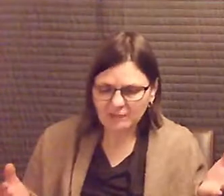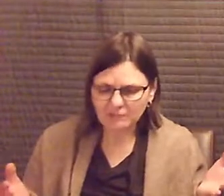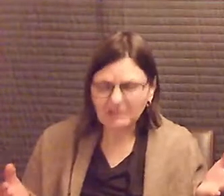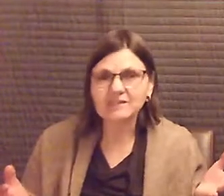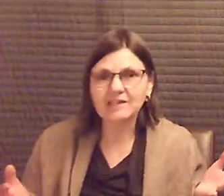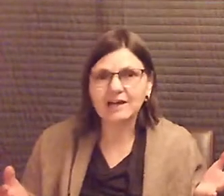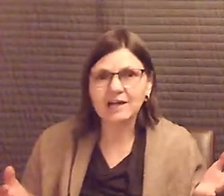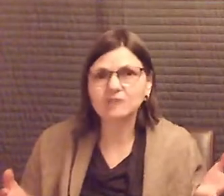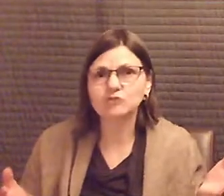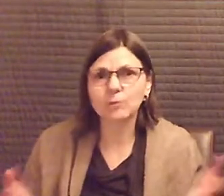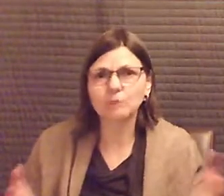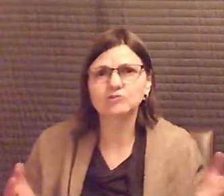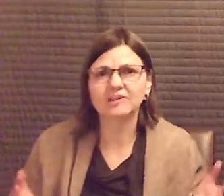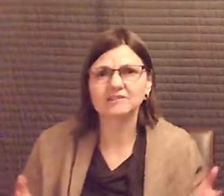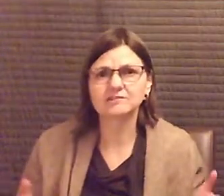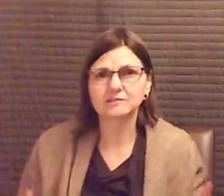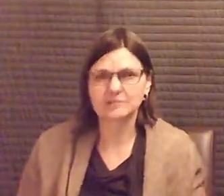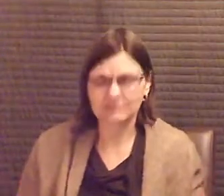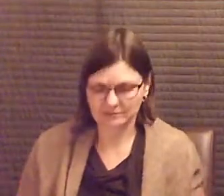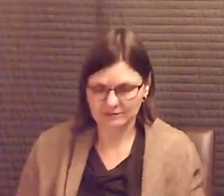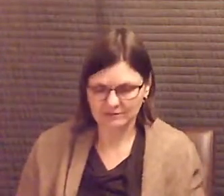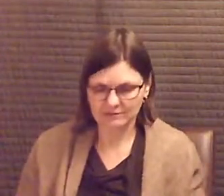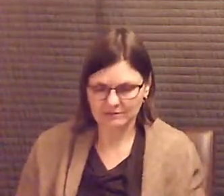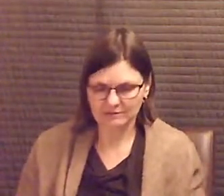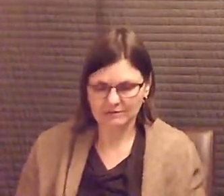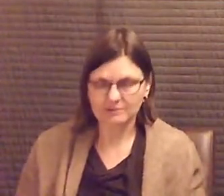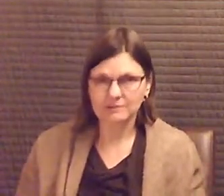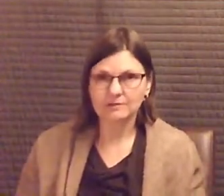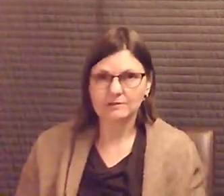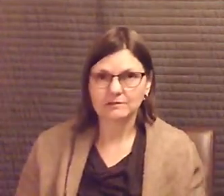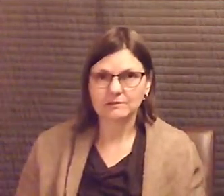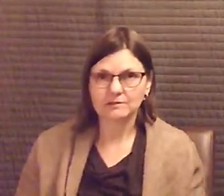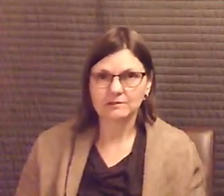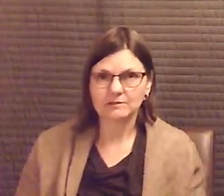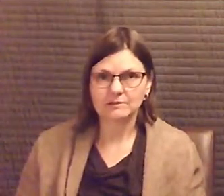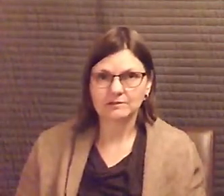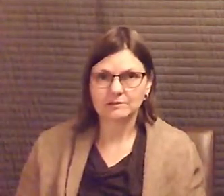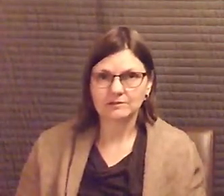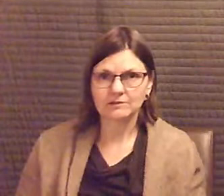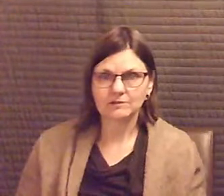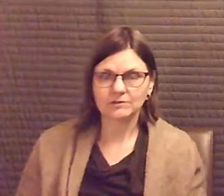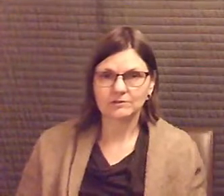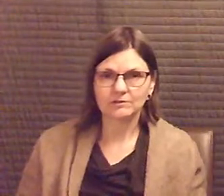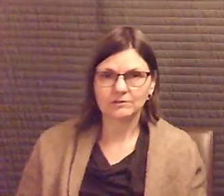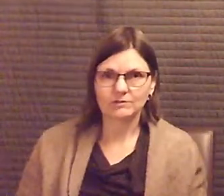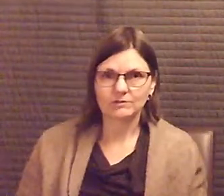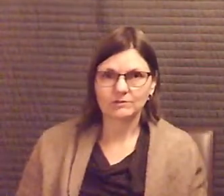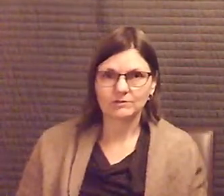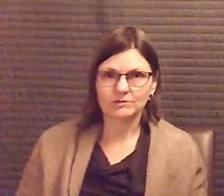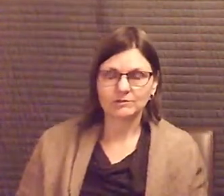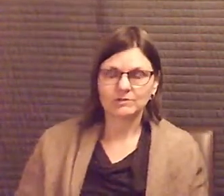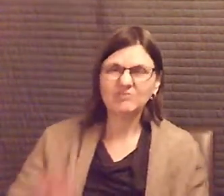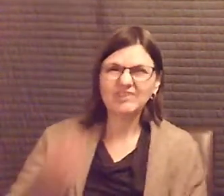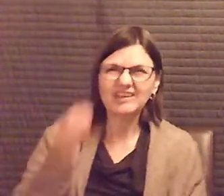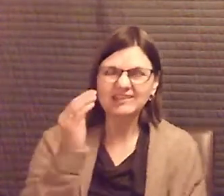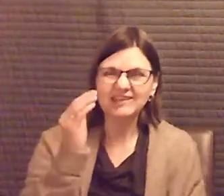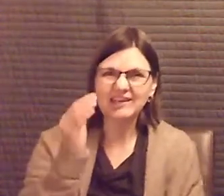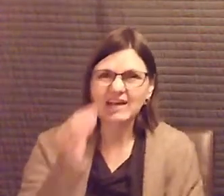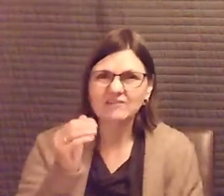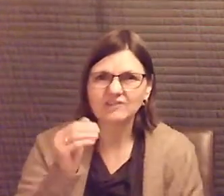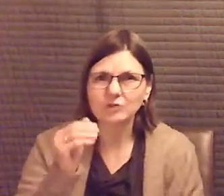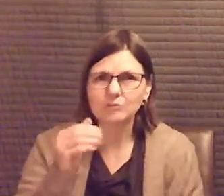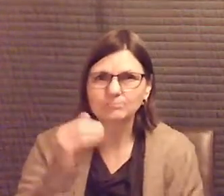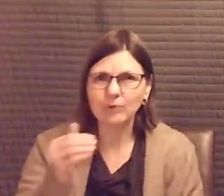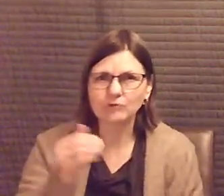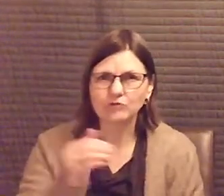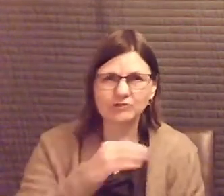is in dan 40 jaar lang zo boos geleden uitkwam was brief voor voor polonius over is om people is rijen related jaar